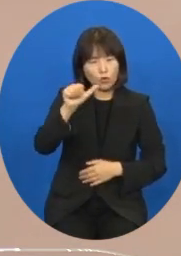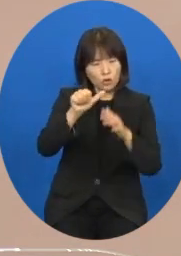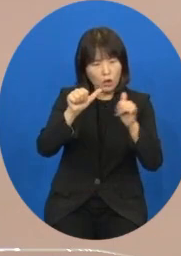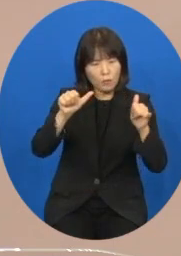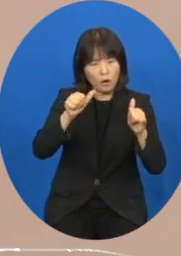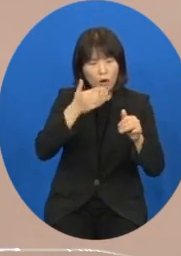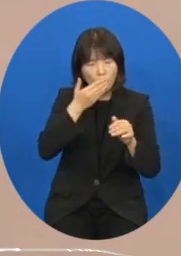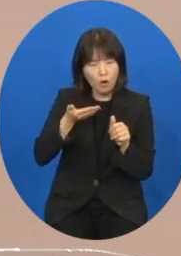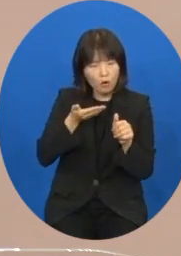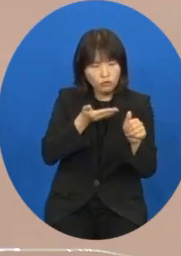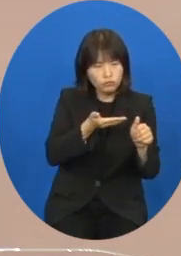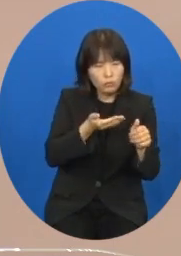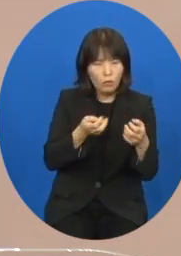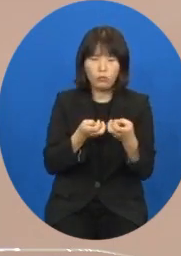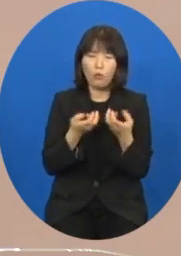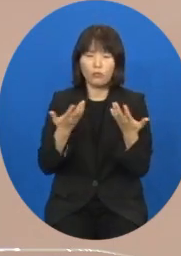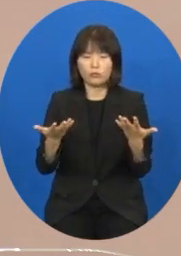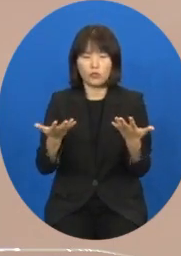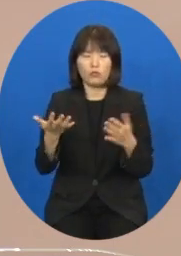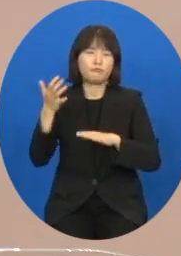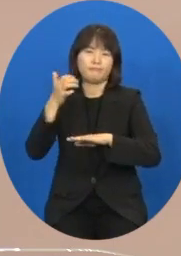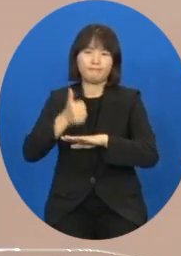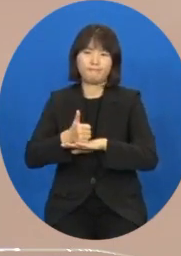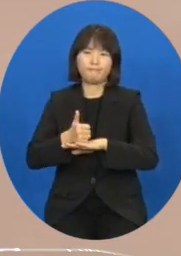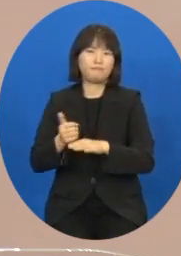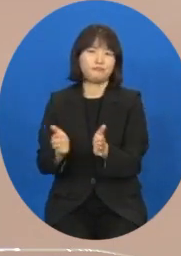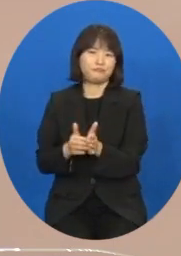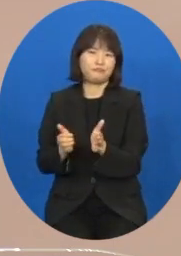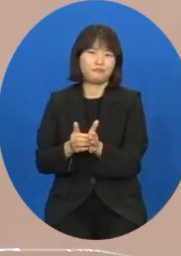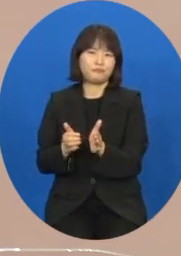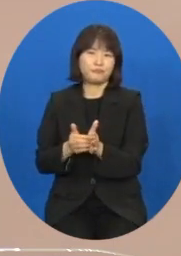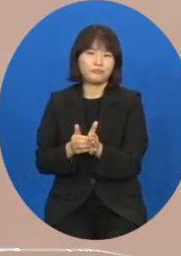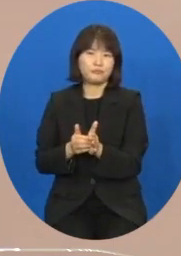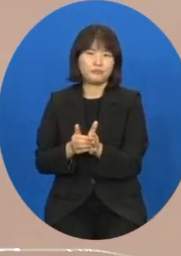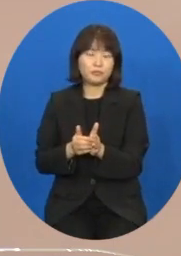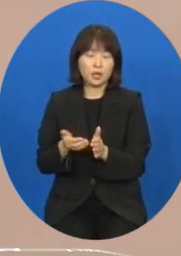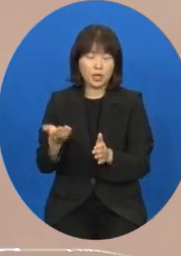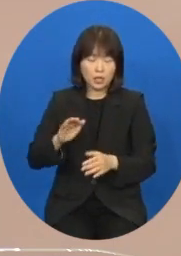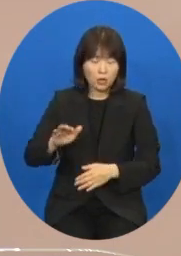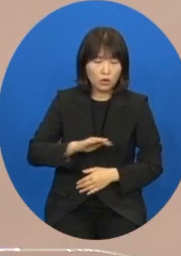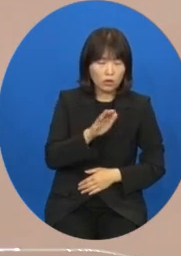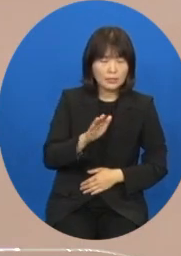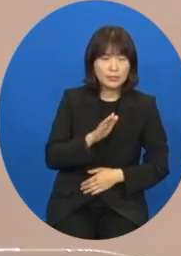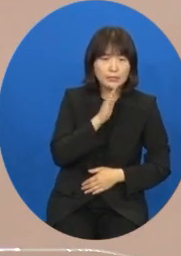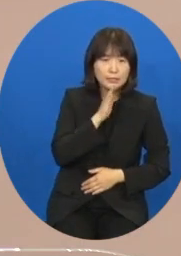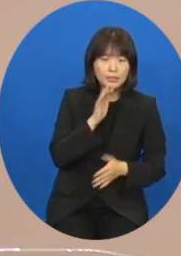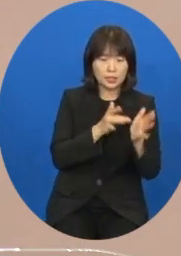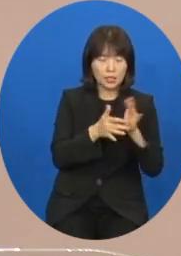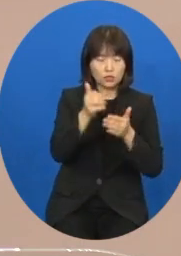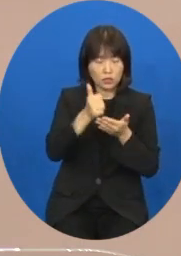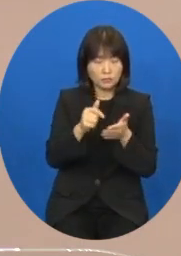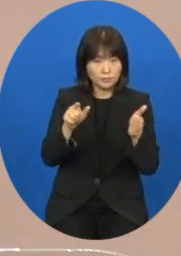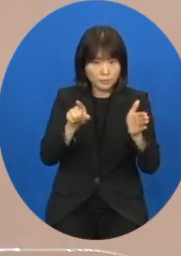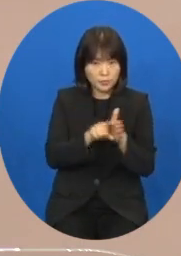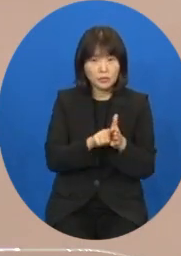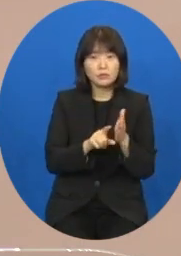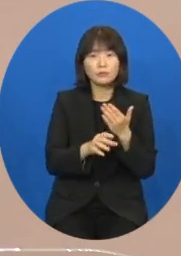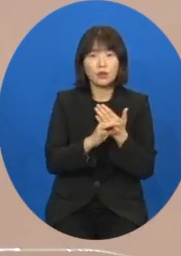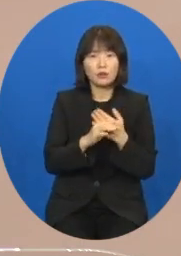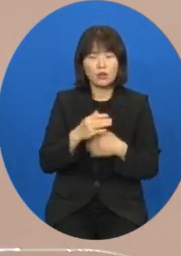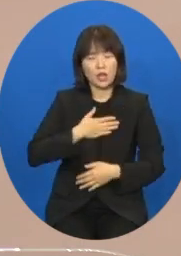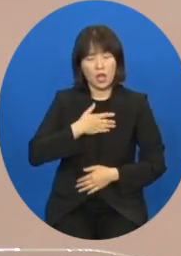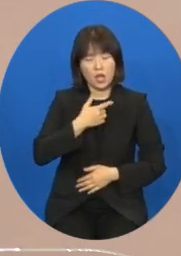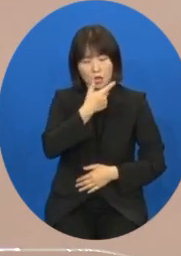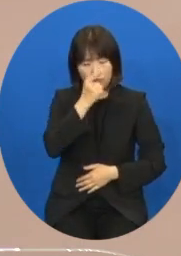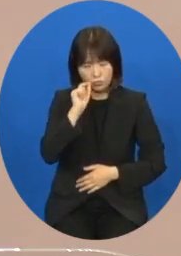길이 없다 이렇게 그냥 결론 내려버렸어요. 그런데 우리가 진짜 예수님을 믿게 되면 내가 부족하고